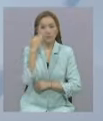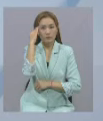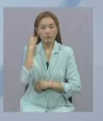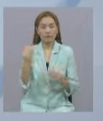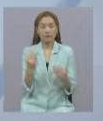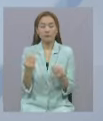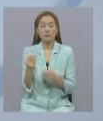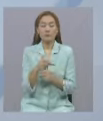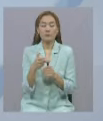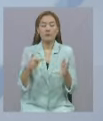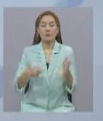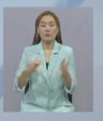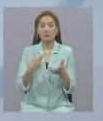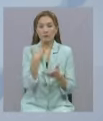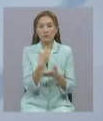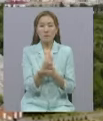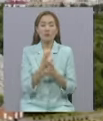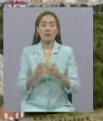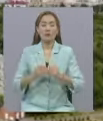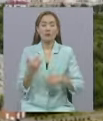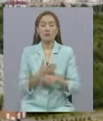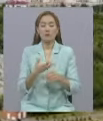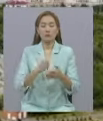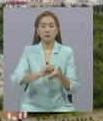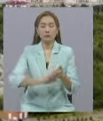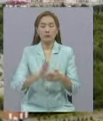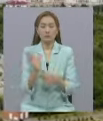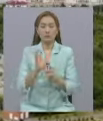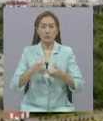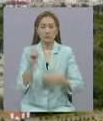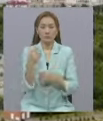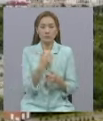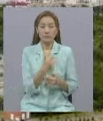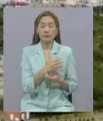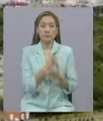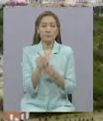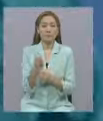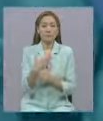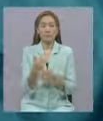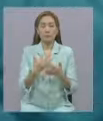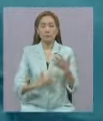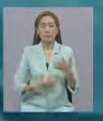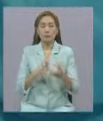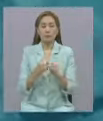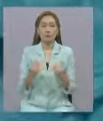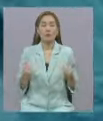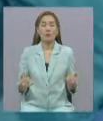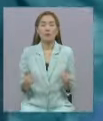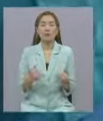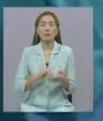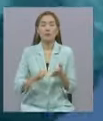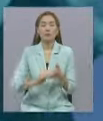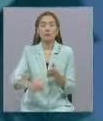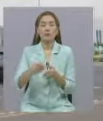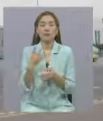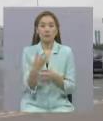известный телеведущий взял на себя инициативу по установлению мирового Рекорда по количеству комментариев на сегодняшний день написано